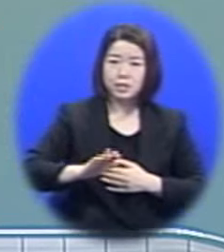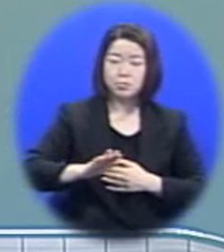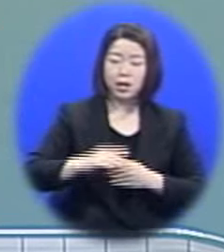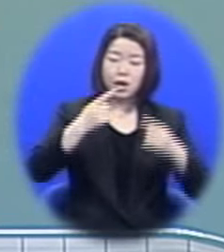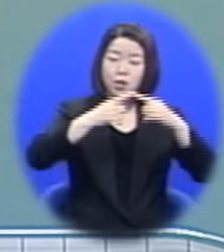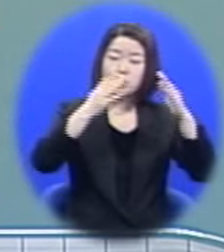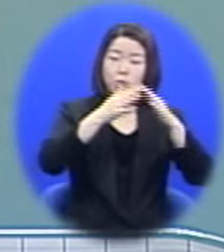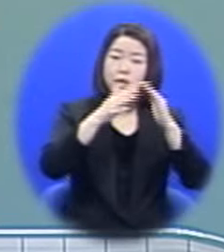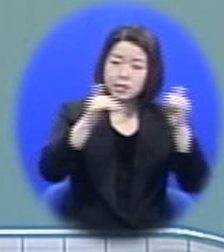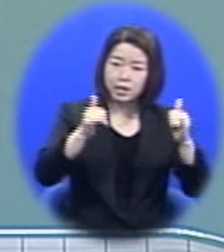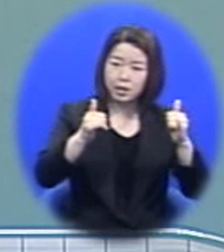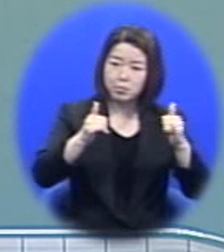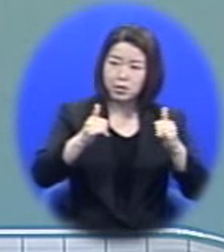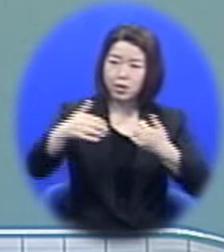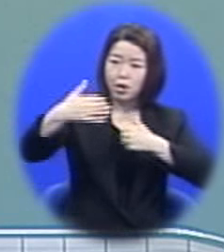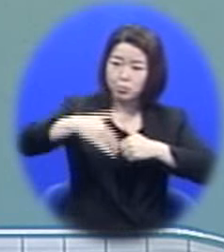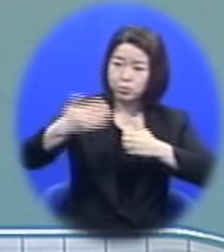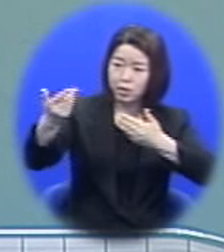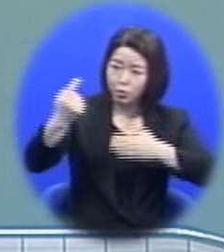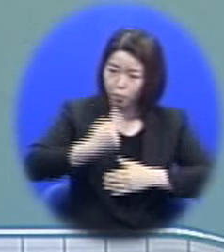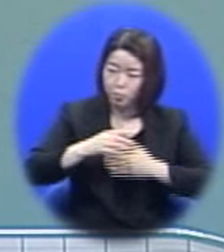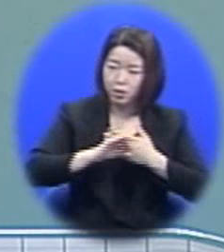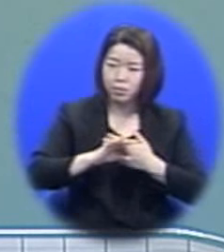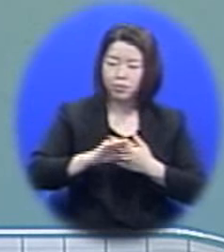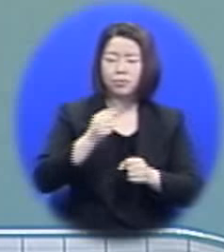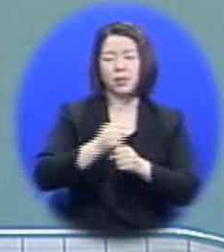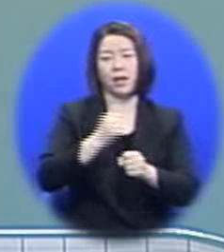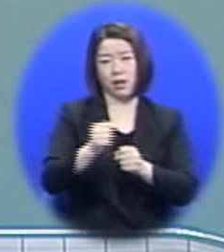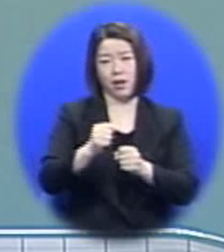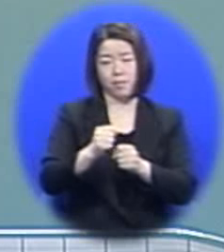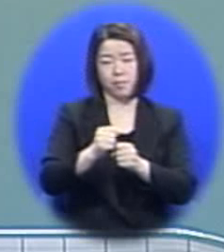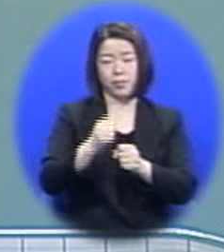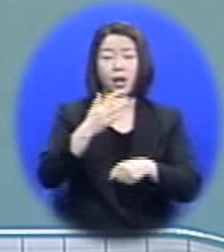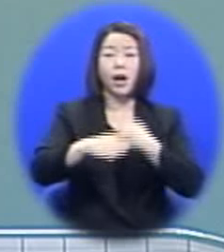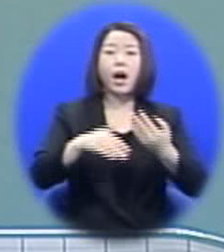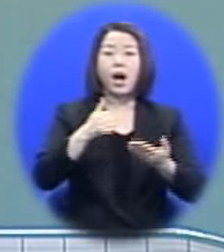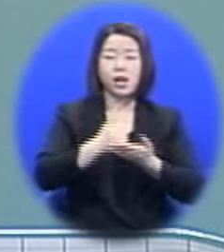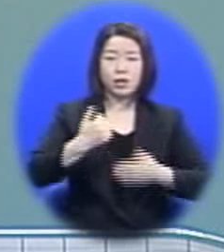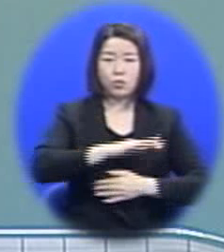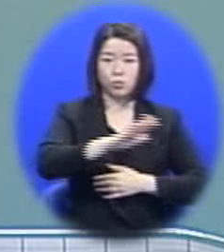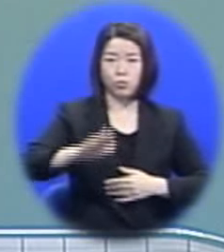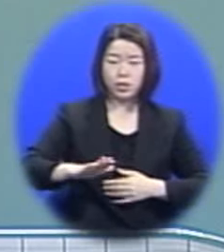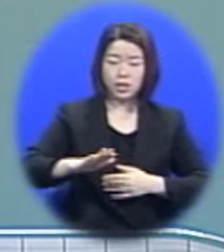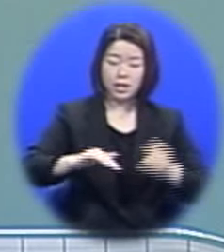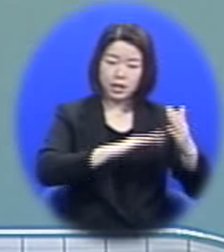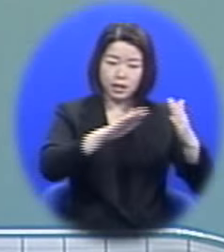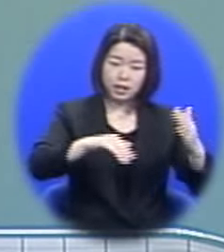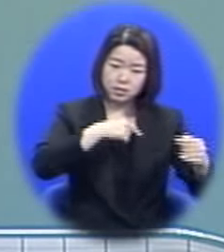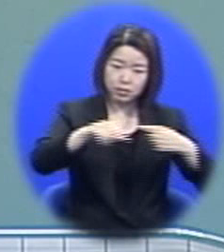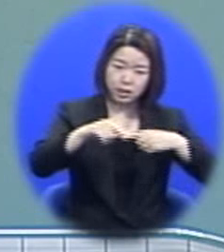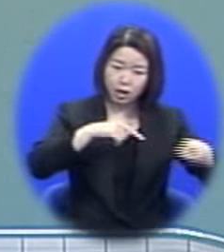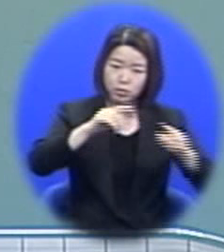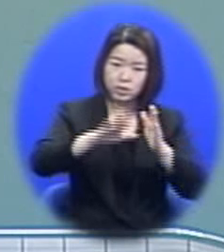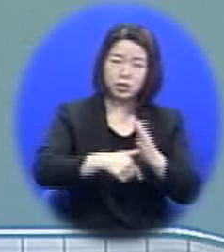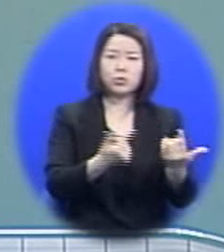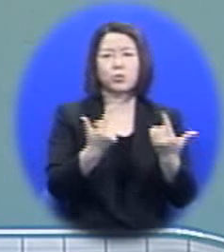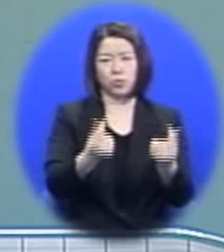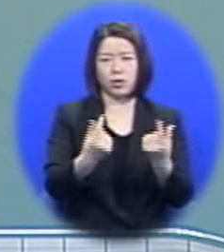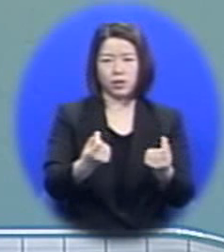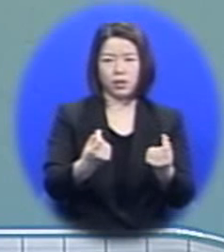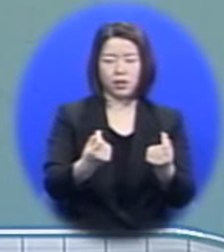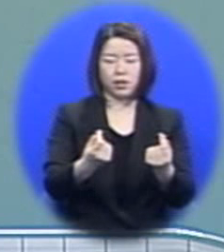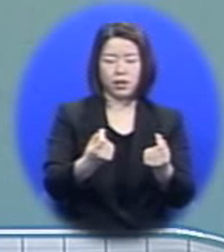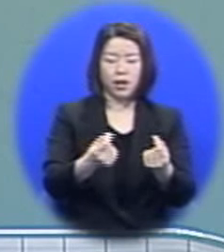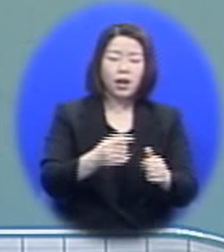참 난감합니다. 하나님께서 우리 가정 문제를 다루실 때도 똑같아요. 남편이